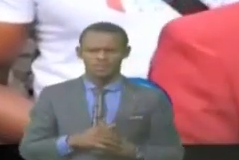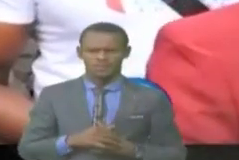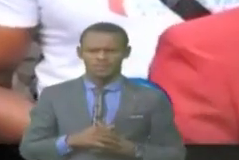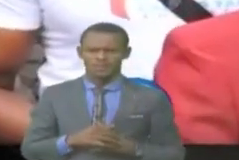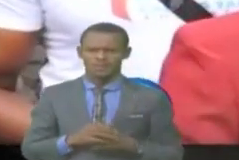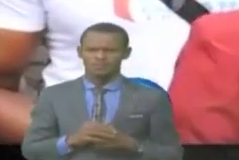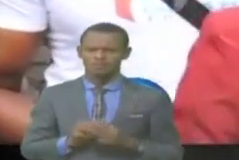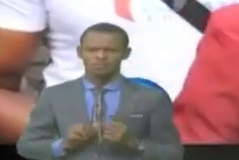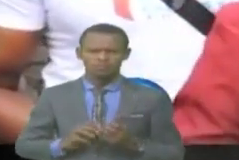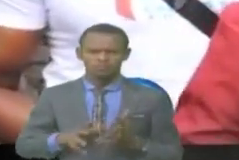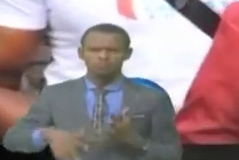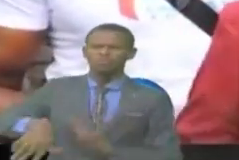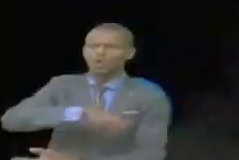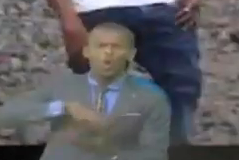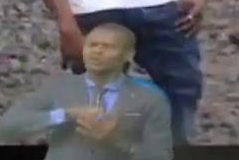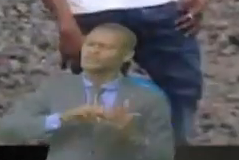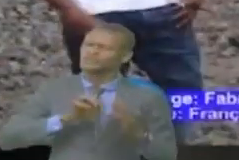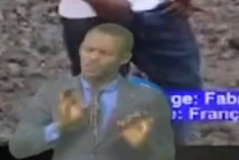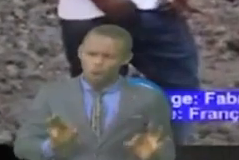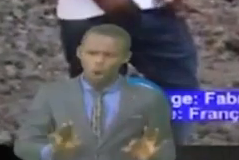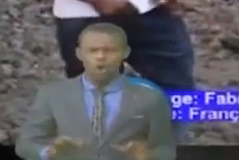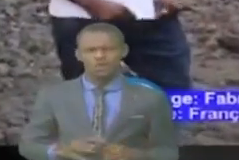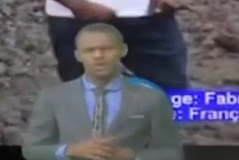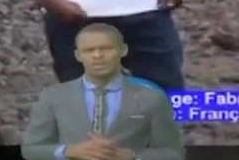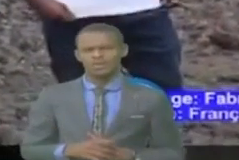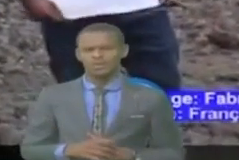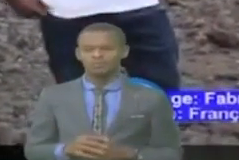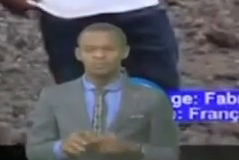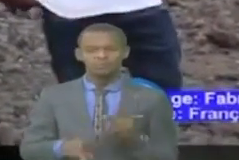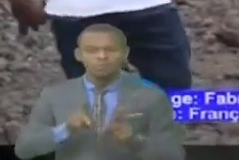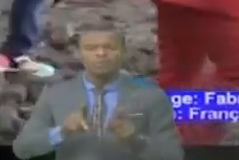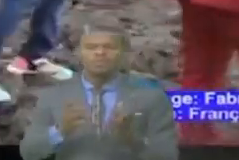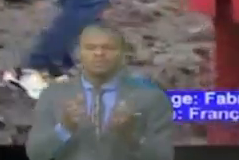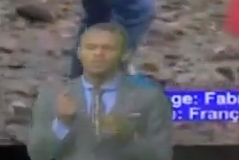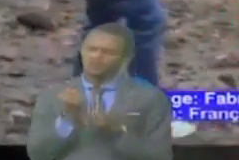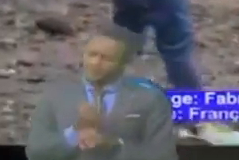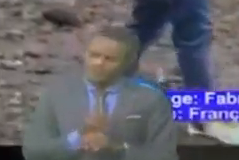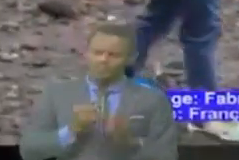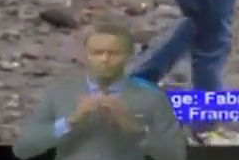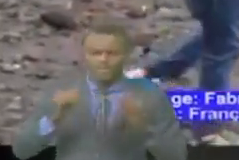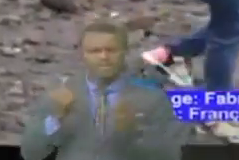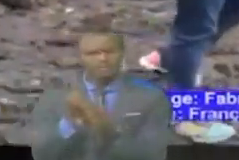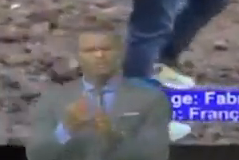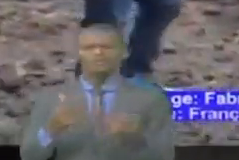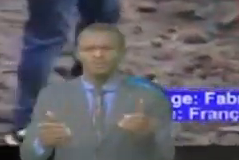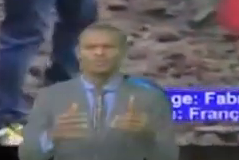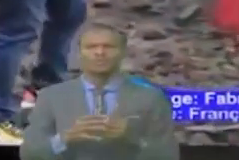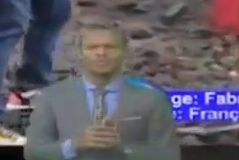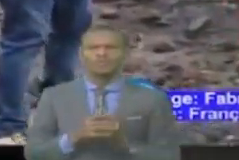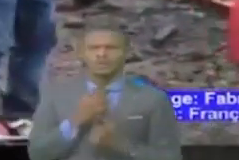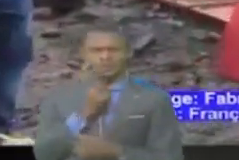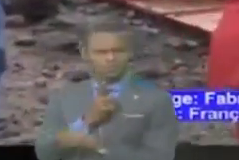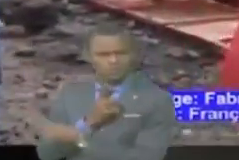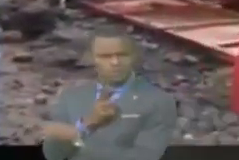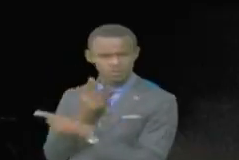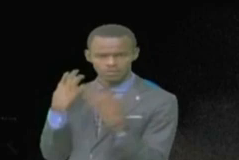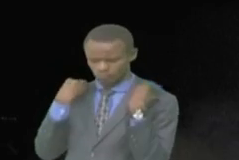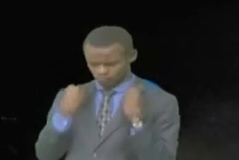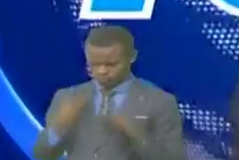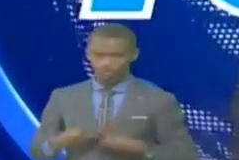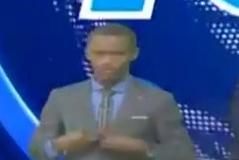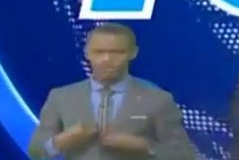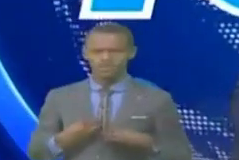Ils doivent vaguer dans leurs préoccupations. Notons que l'honorable Ben Carlos Yanda est médaillé d'or par la chancellerie des ordres